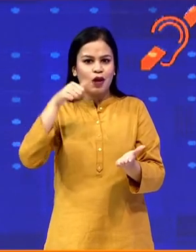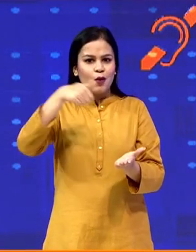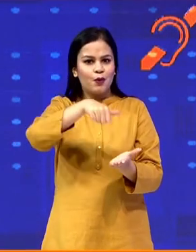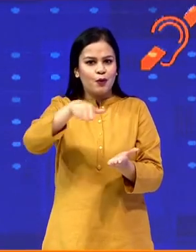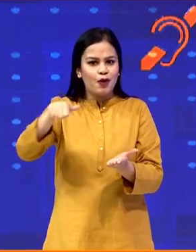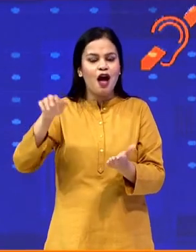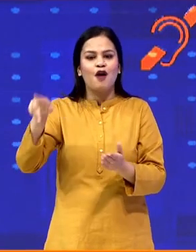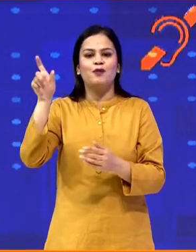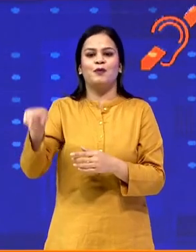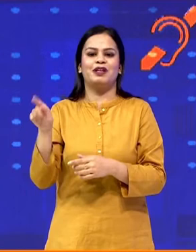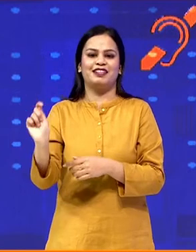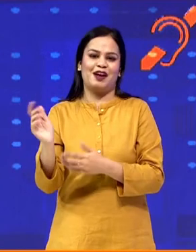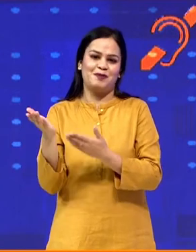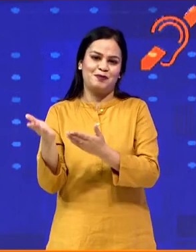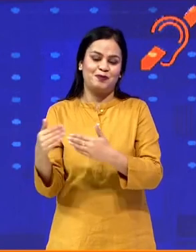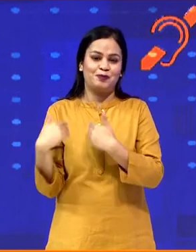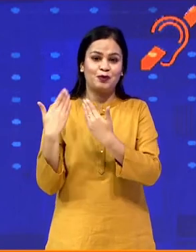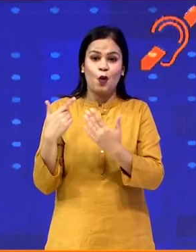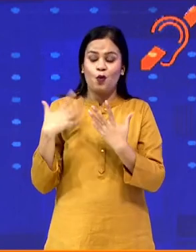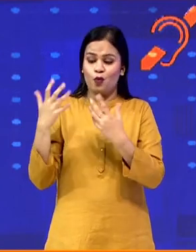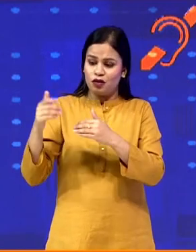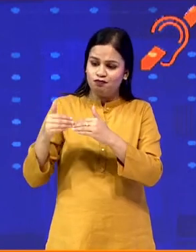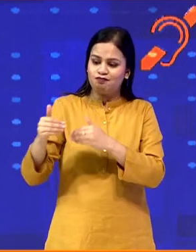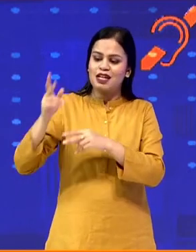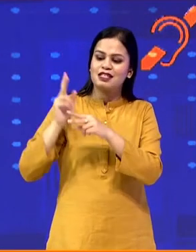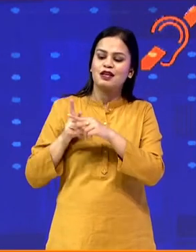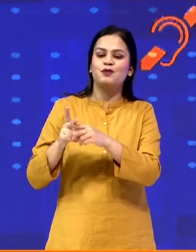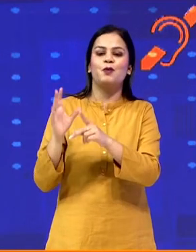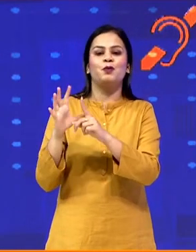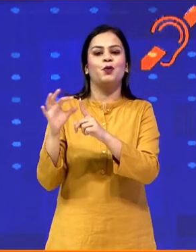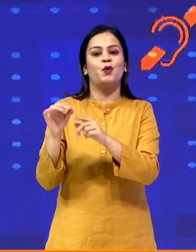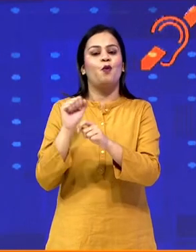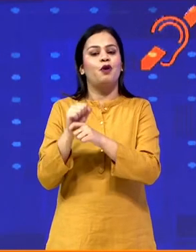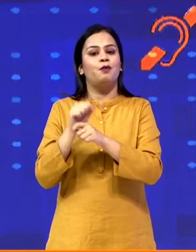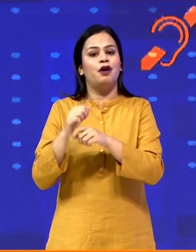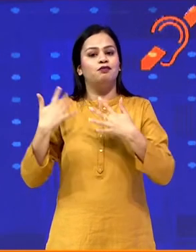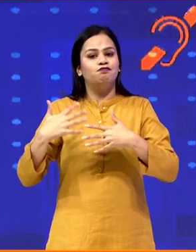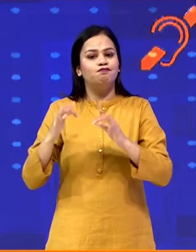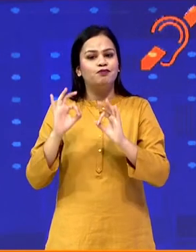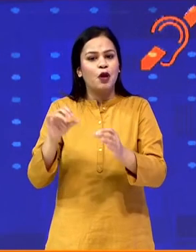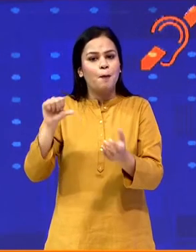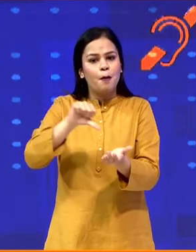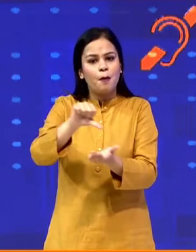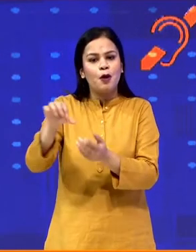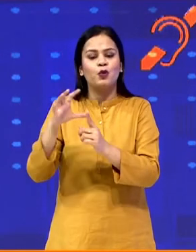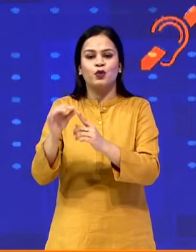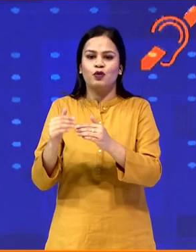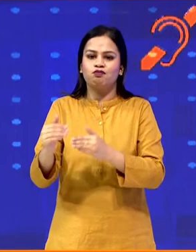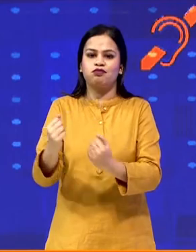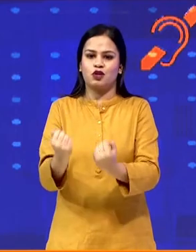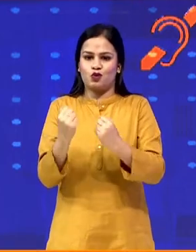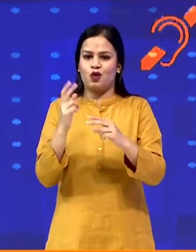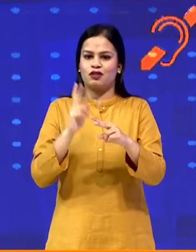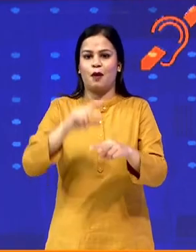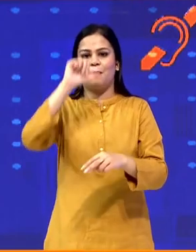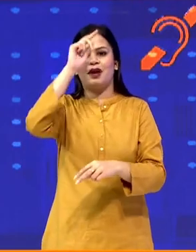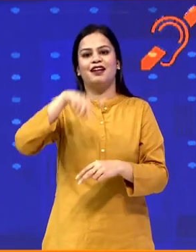आपके साथ है और यह चमन और आगे बढ़ मजबूत रहे